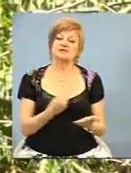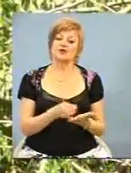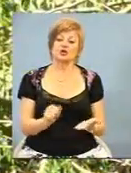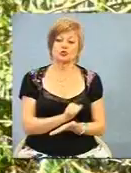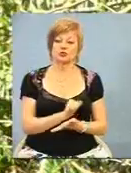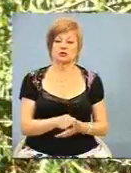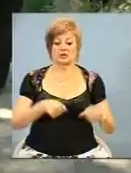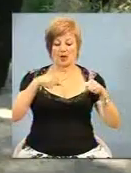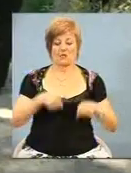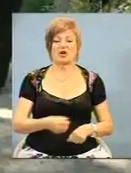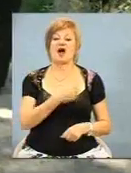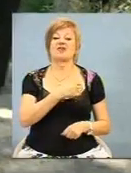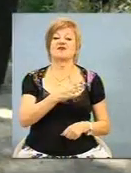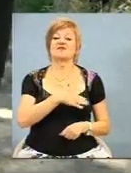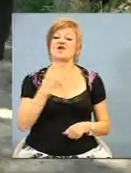право власності.